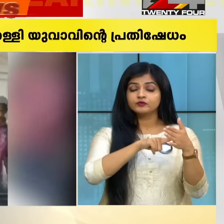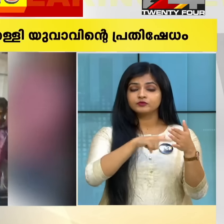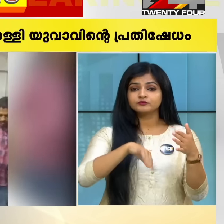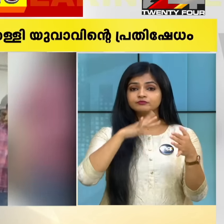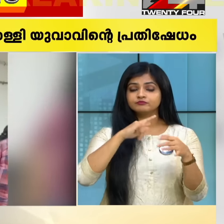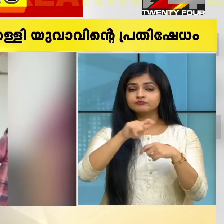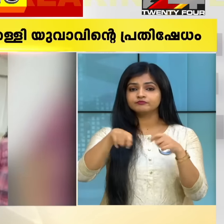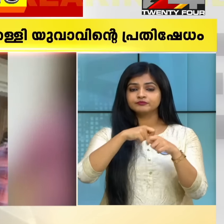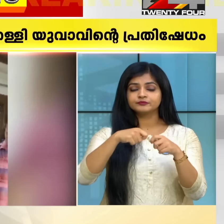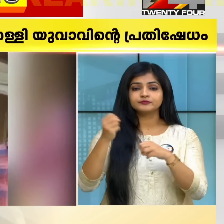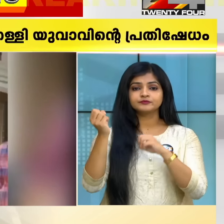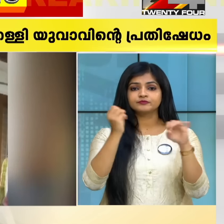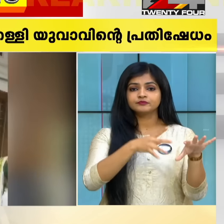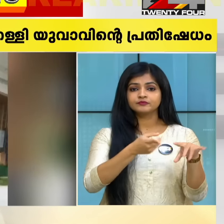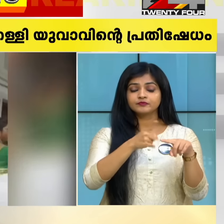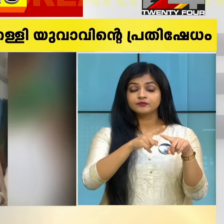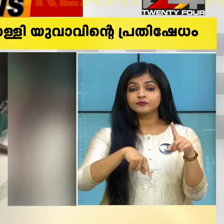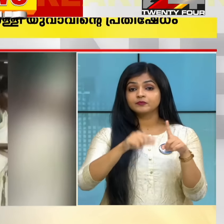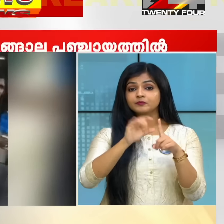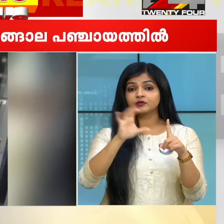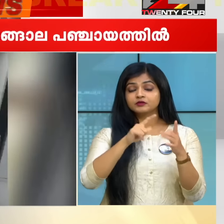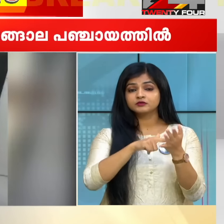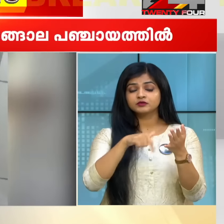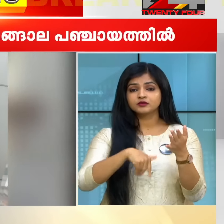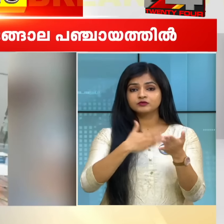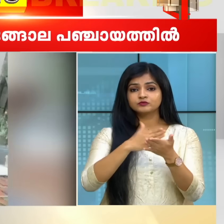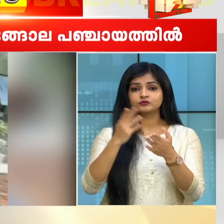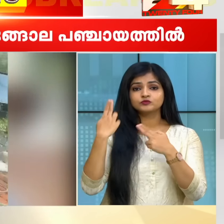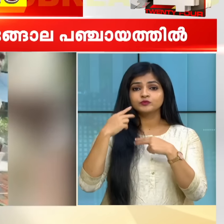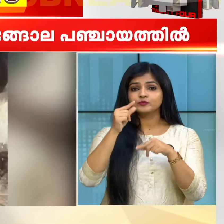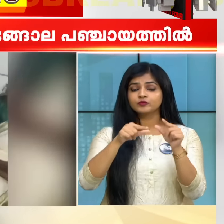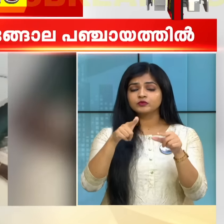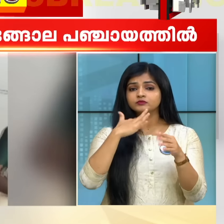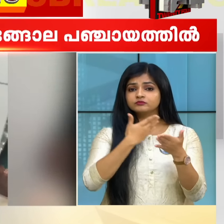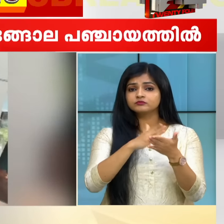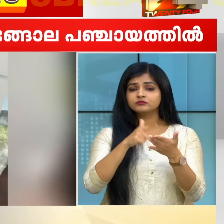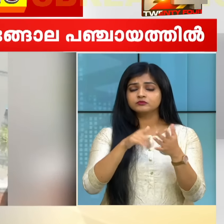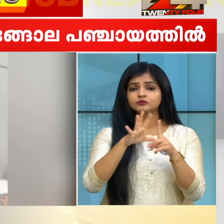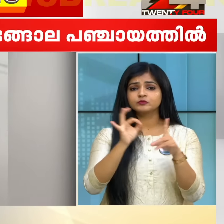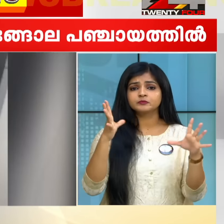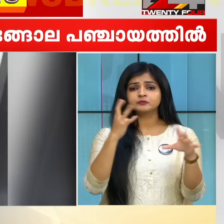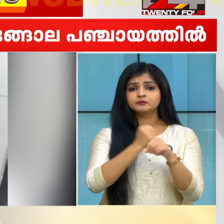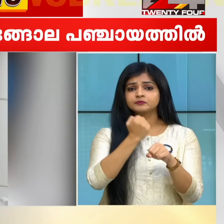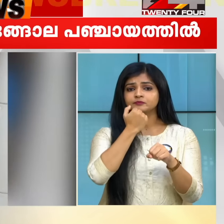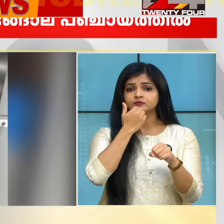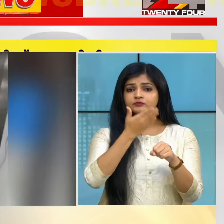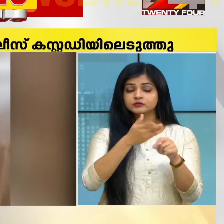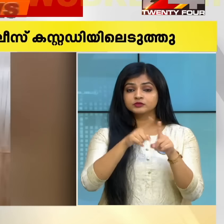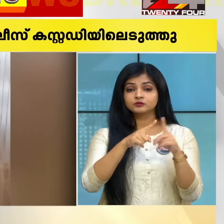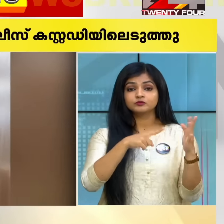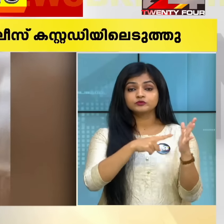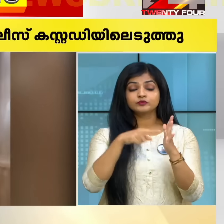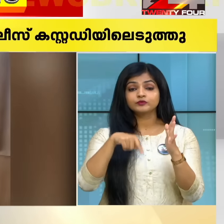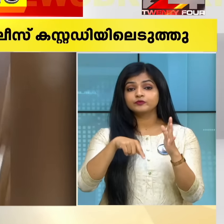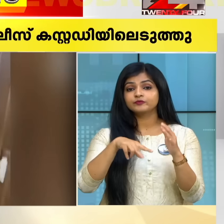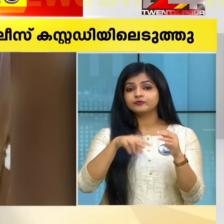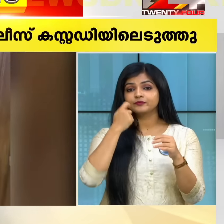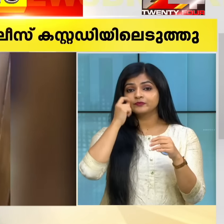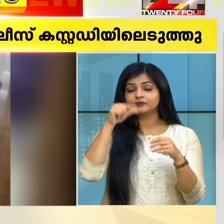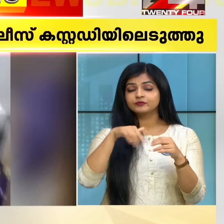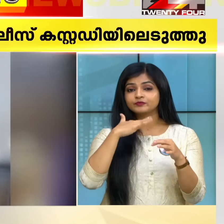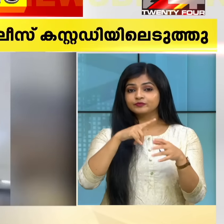നിക്ഷേപിച്ചത്. പഞ്ചായത്തിലെ ഹരിത കർമ്മസേന മാലിന്യം നീക്കുന്നതിൽ പരാജയപ്പെട്ടു, വീട്ടിൽ സംഭവിച്ചെന്ന് ചൂണ്ടിക്കാട്ടിയാണ് ഈ യുവാവ് ഈ